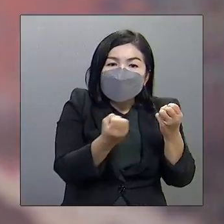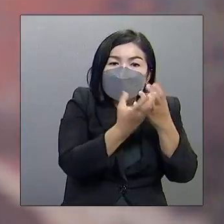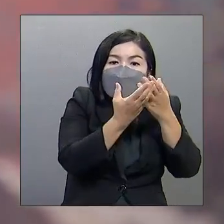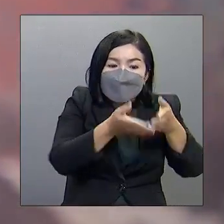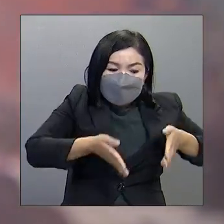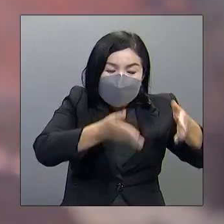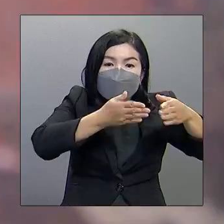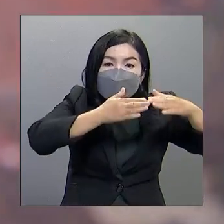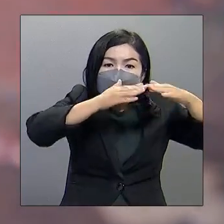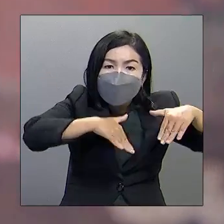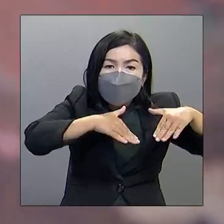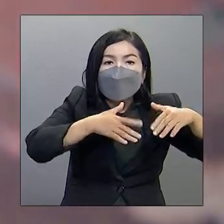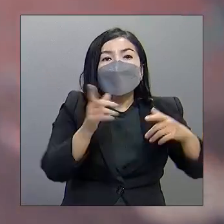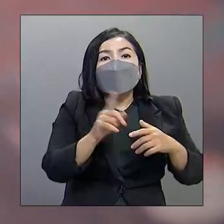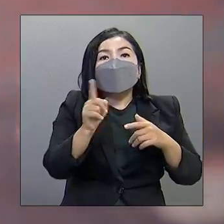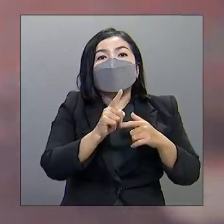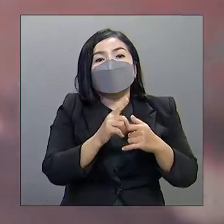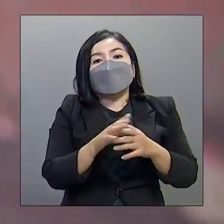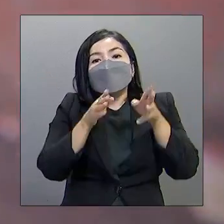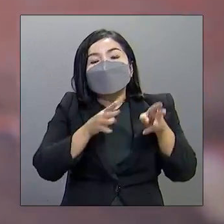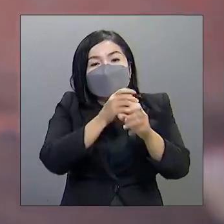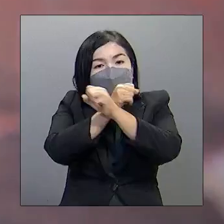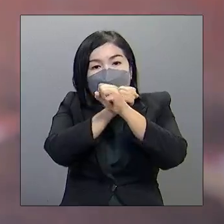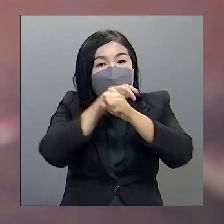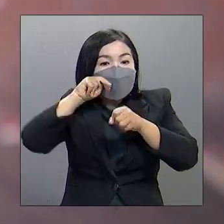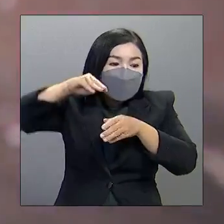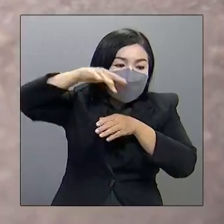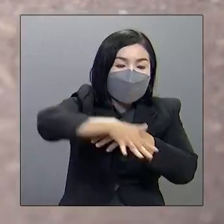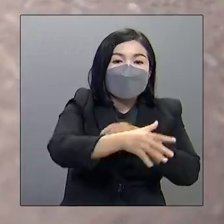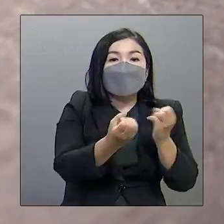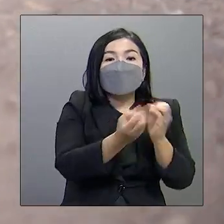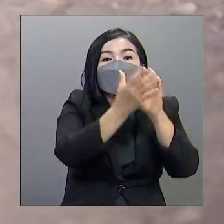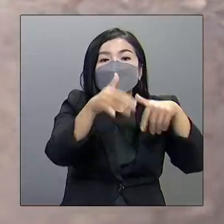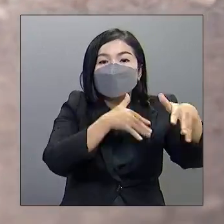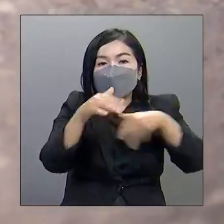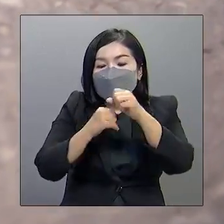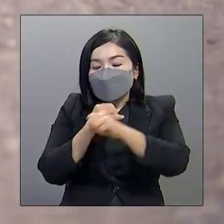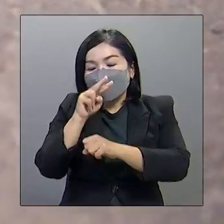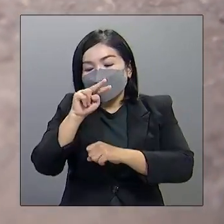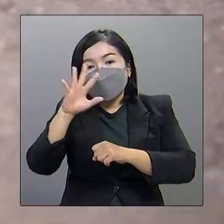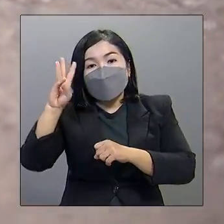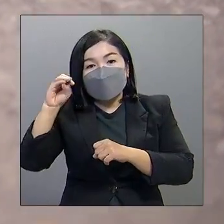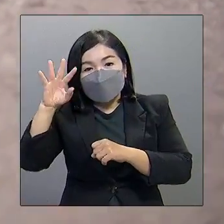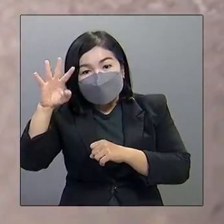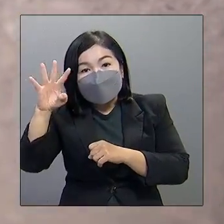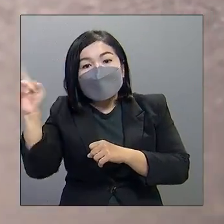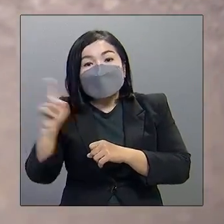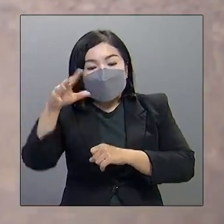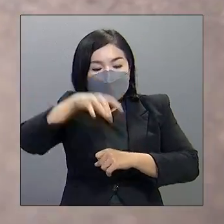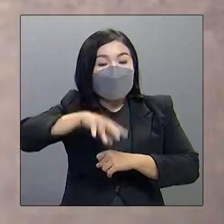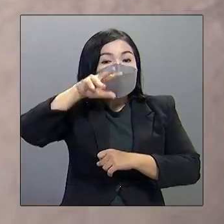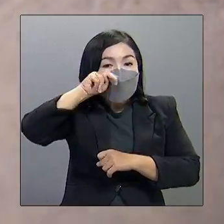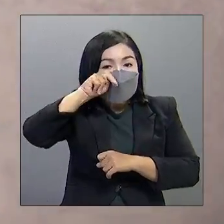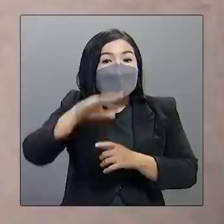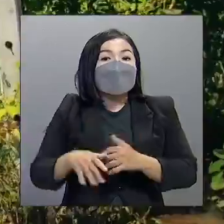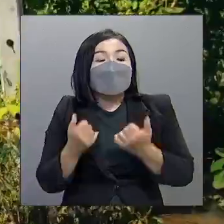นเส้นนี้มีอีกสถานะหนึ่งก็คือเป็นคันกั้นน้ำและเมื่อปี2564ที่ผ่านมานี่เองพอกรมชลประทานผ่